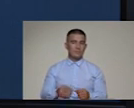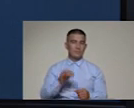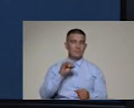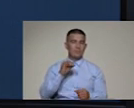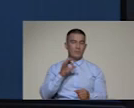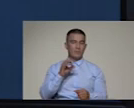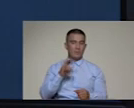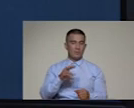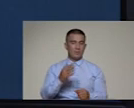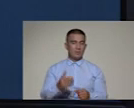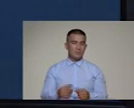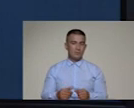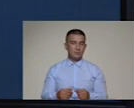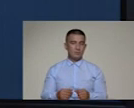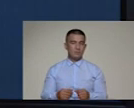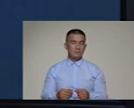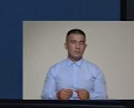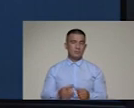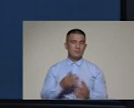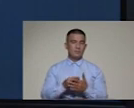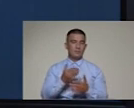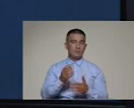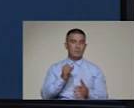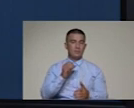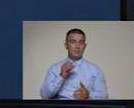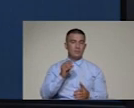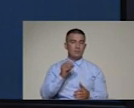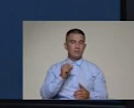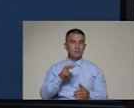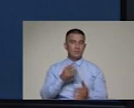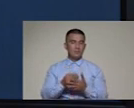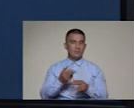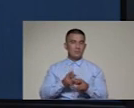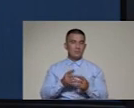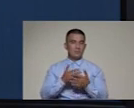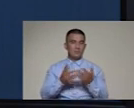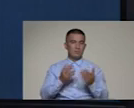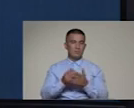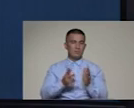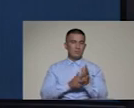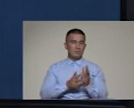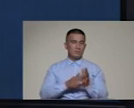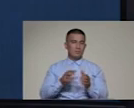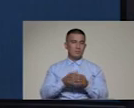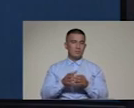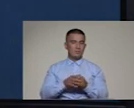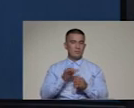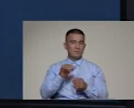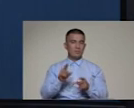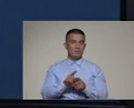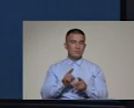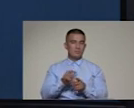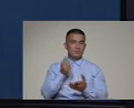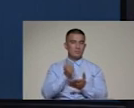yod hamda astat elementlari. 8-chi guruhda ham 8-chi guruhning